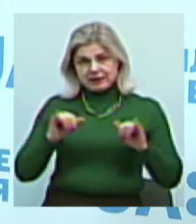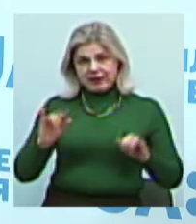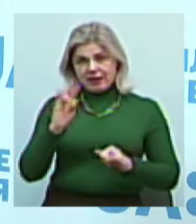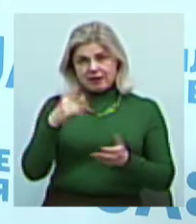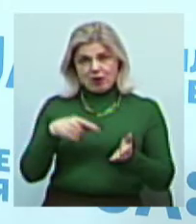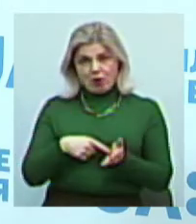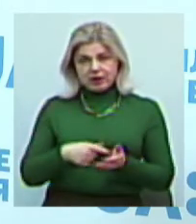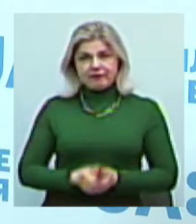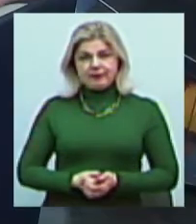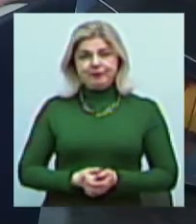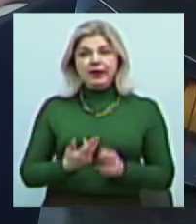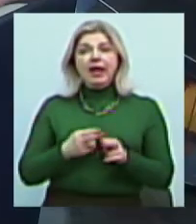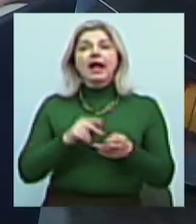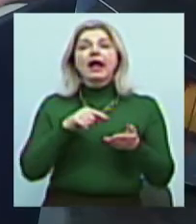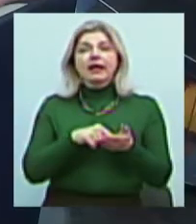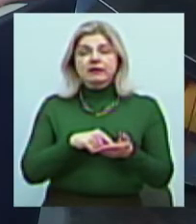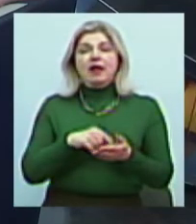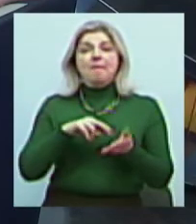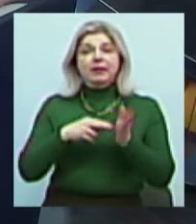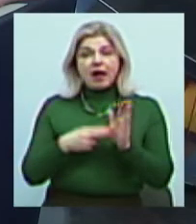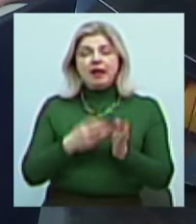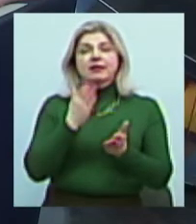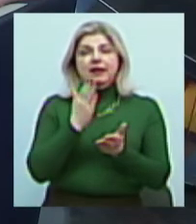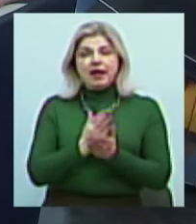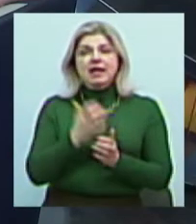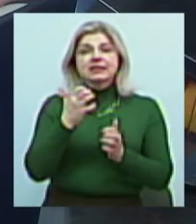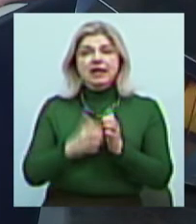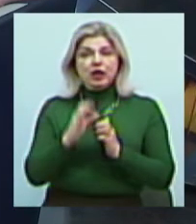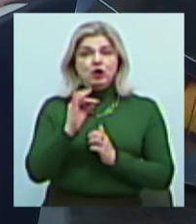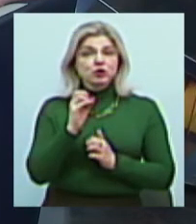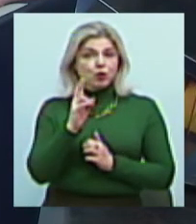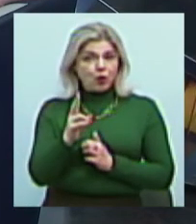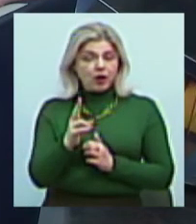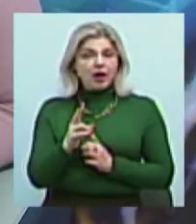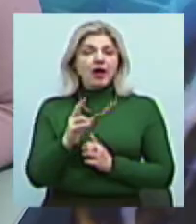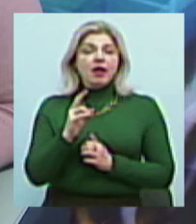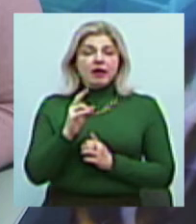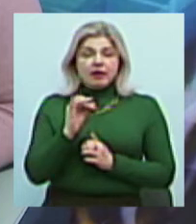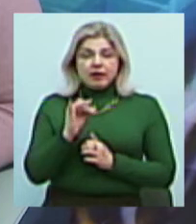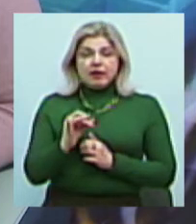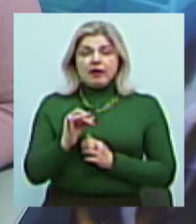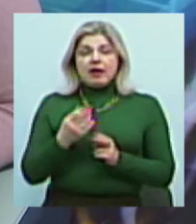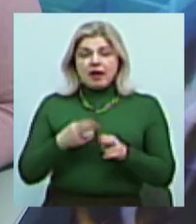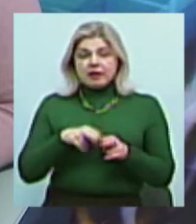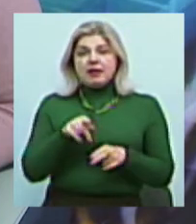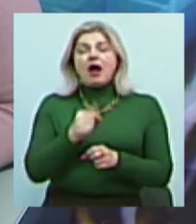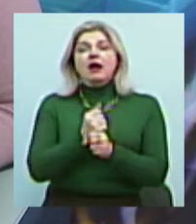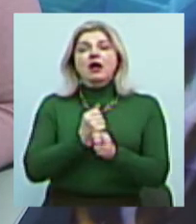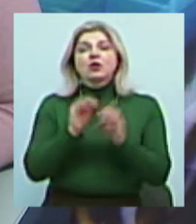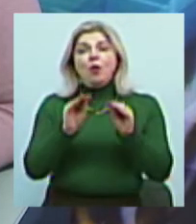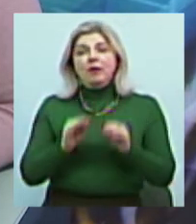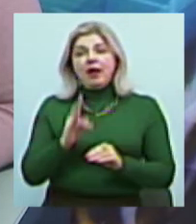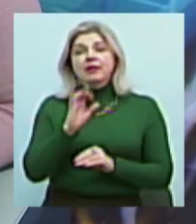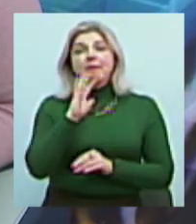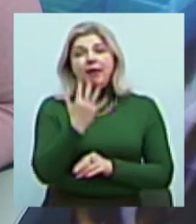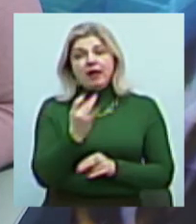Даний план є середньостроковим, да? Стратегія є більш довгостроковим документом, як правило, вона розробляється на 5 і